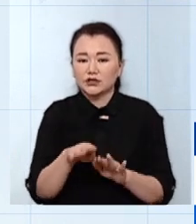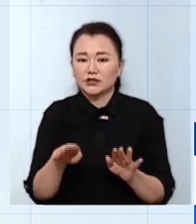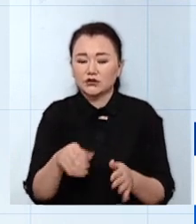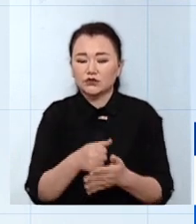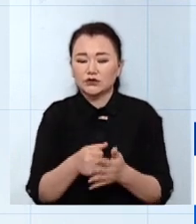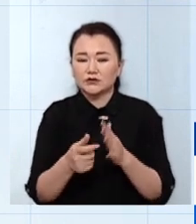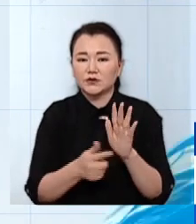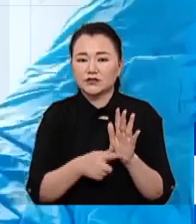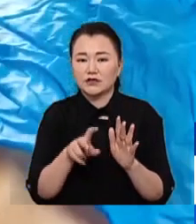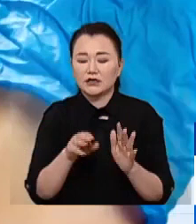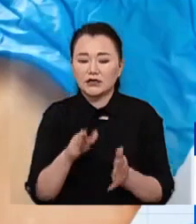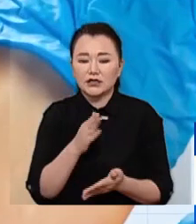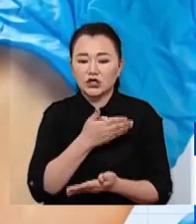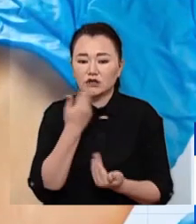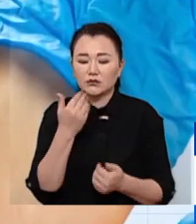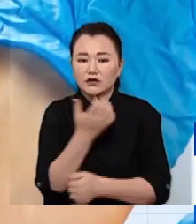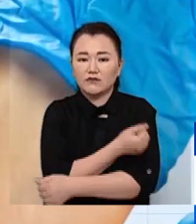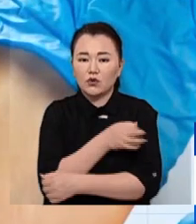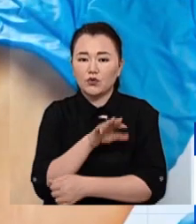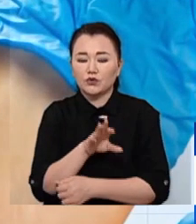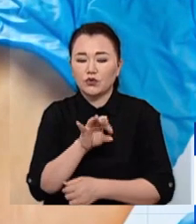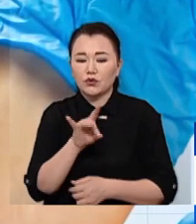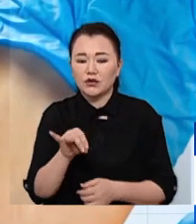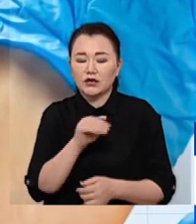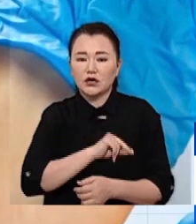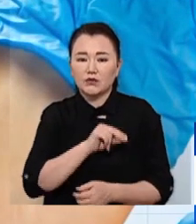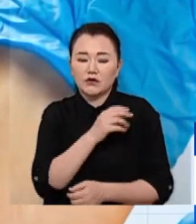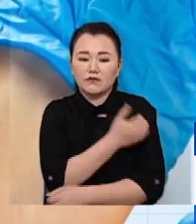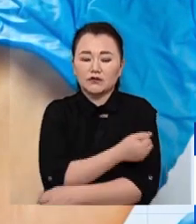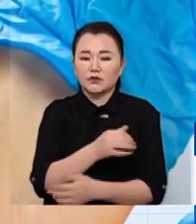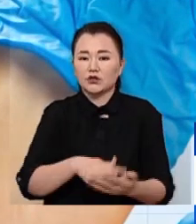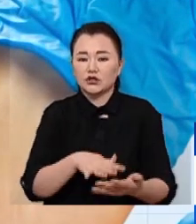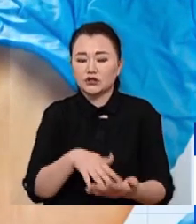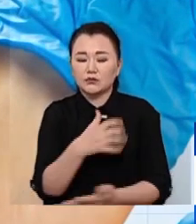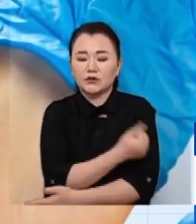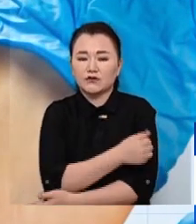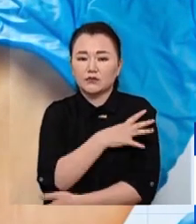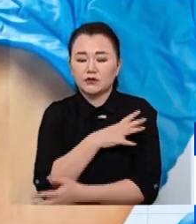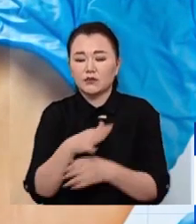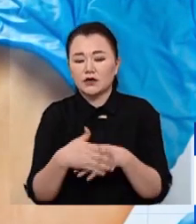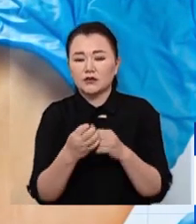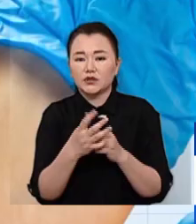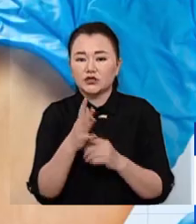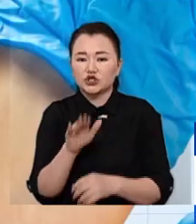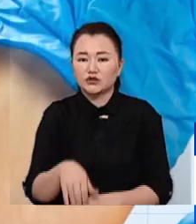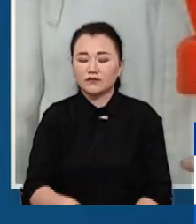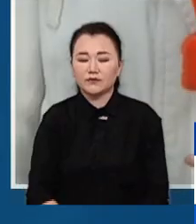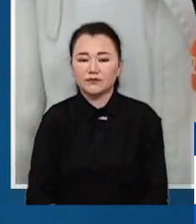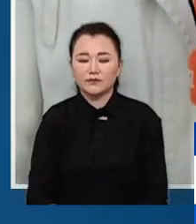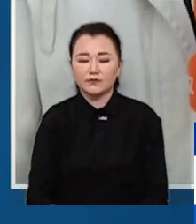до 17 лет не имеют прививки от кори. Работа по вакцинации продолжается. Привито порядка 15 тысяч